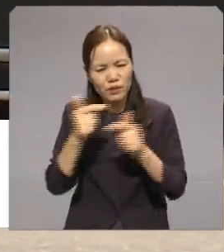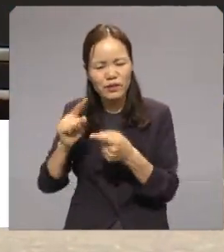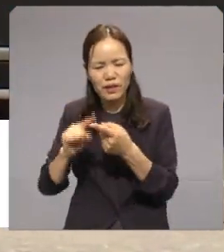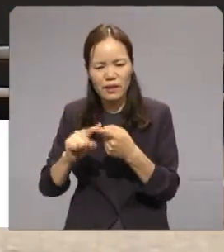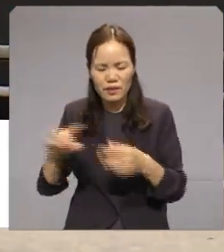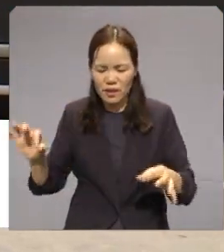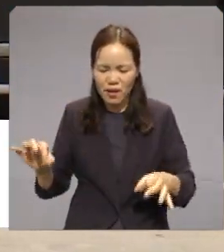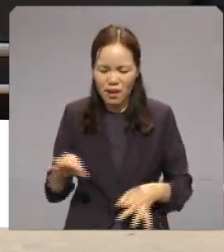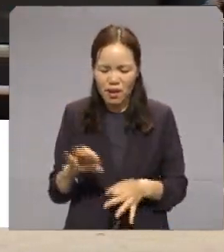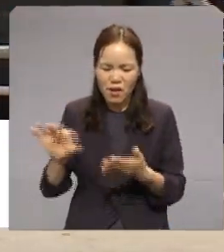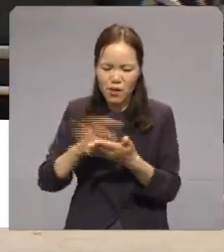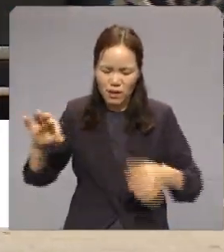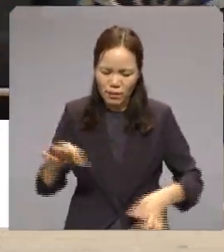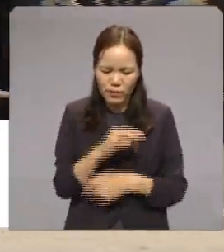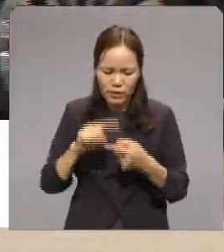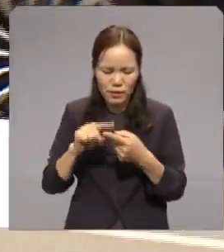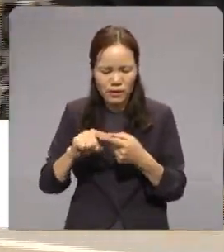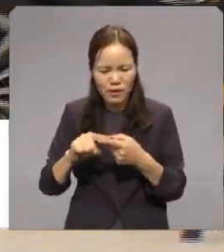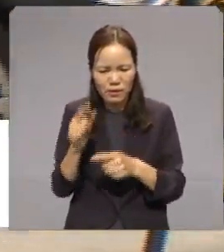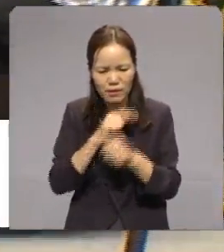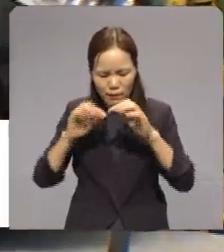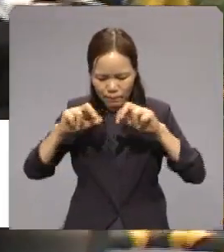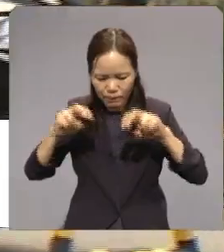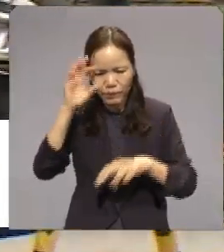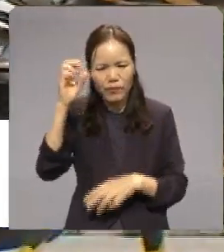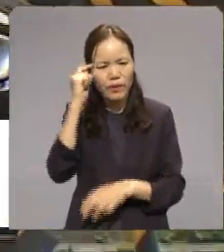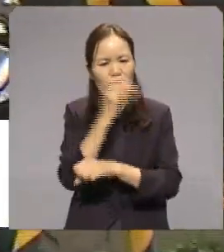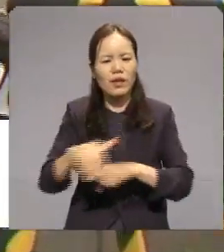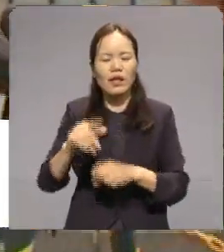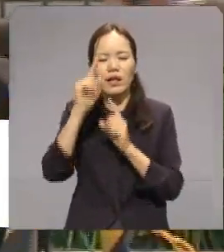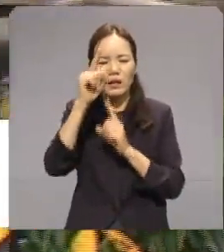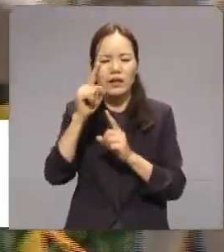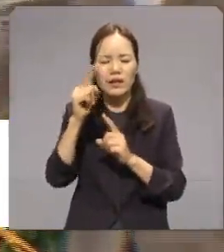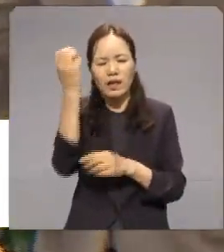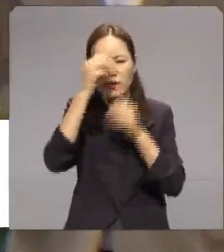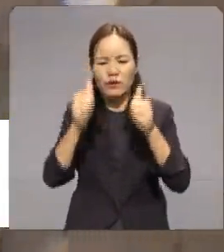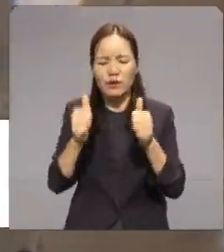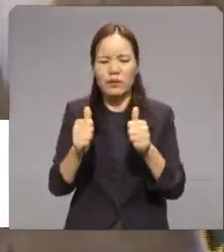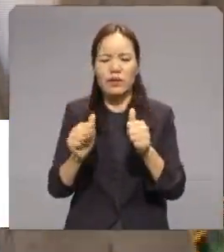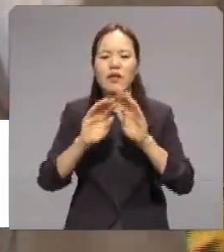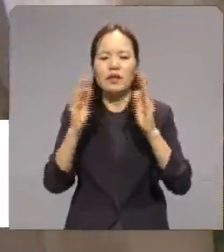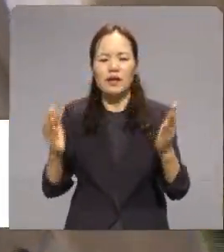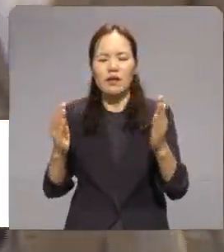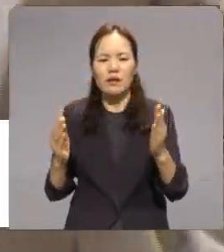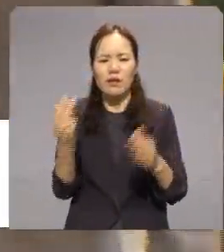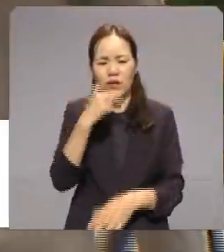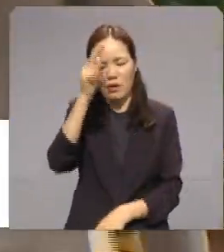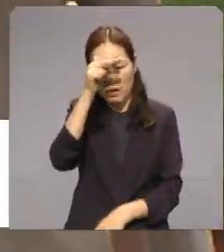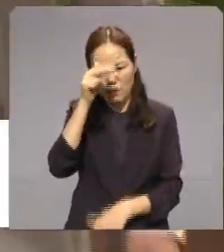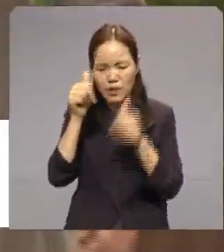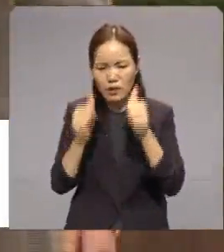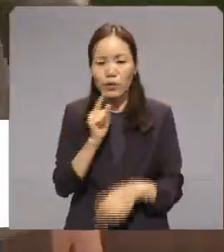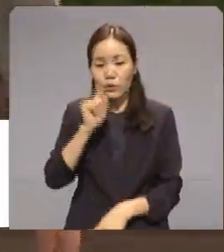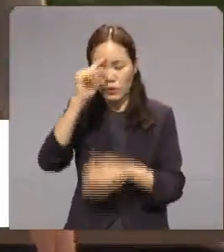혐의를 더욱 자세히 들여다볼 전망입니다 서울고법은 이회장 항소심 공판 기의를 열고 검찰의 공소장 변경을